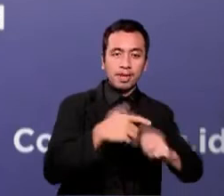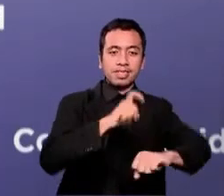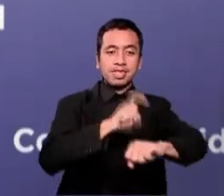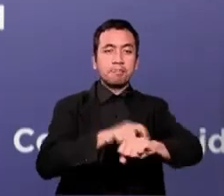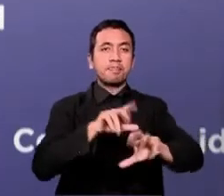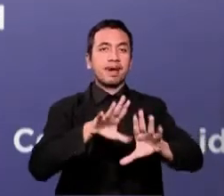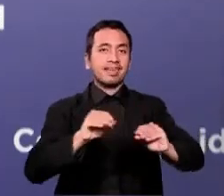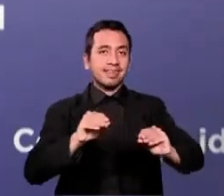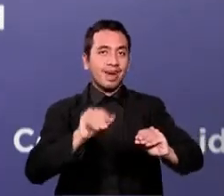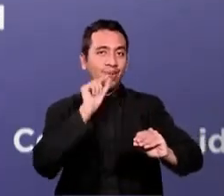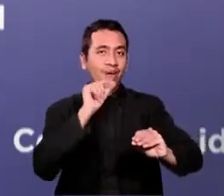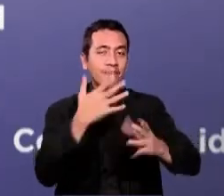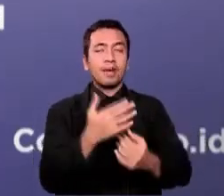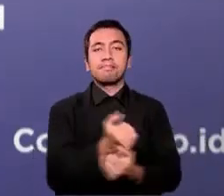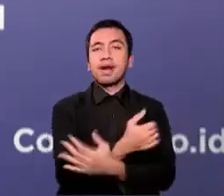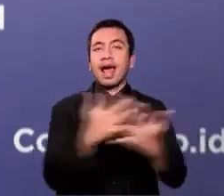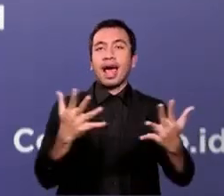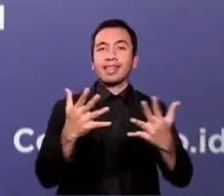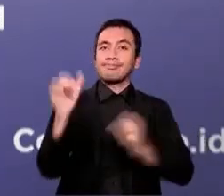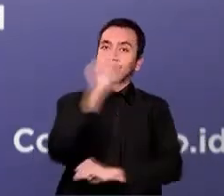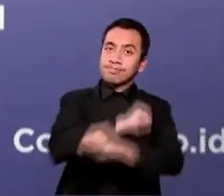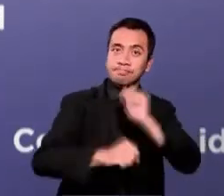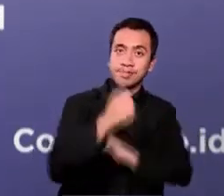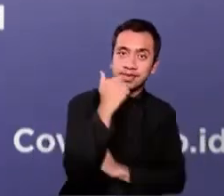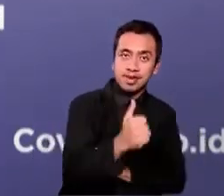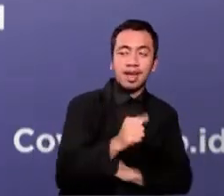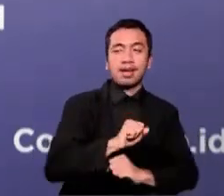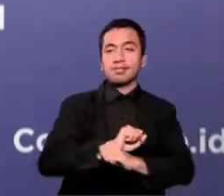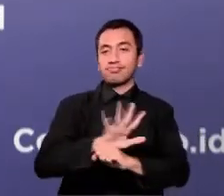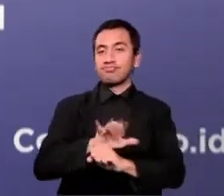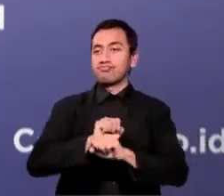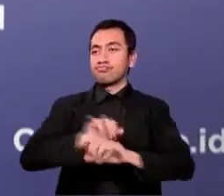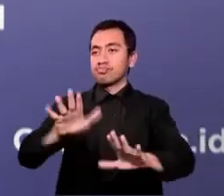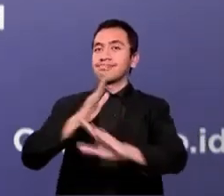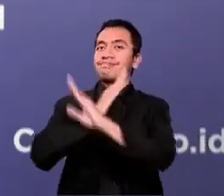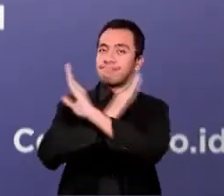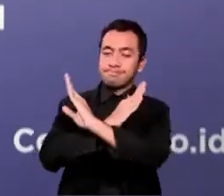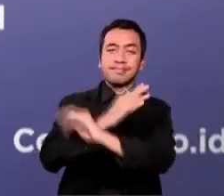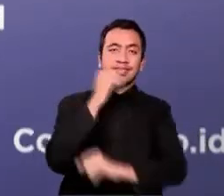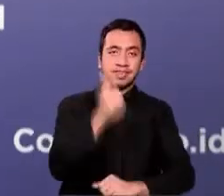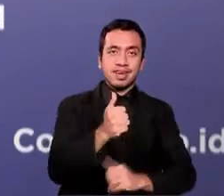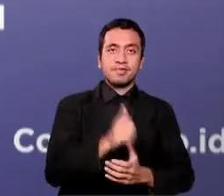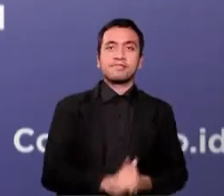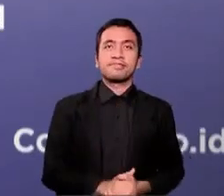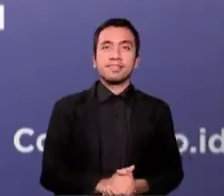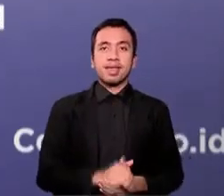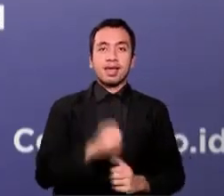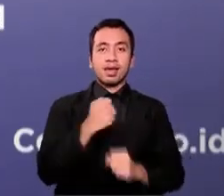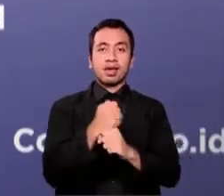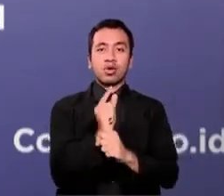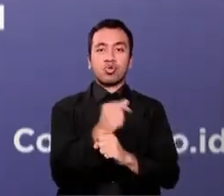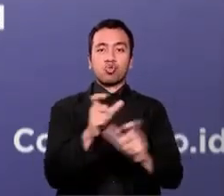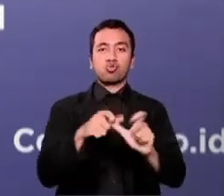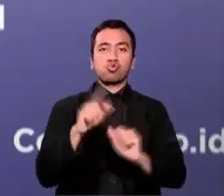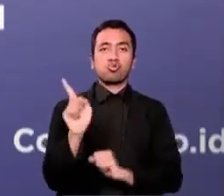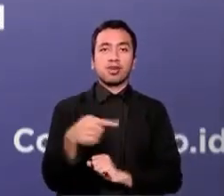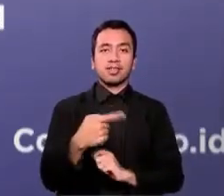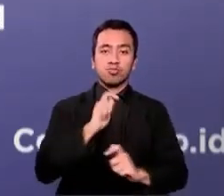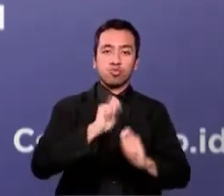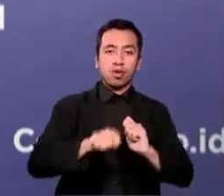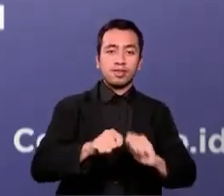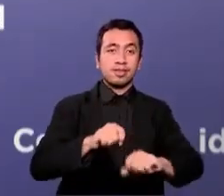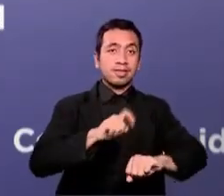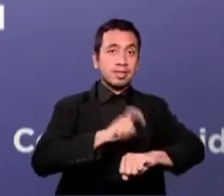masyarakat produktif dan aman coffee 19 gugus tugas mengatur bahwa pengaturan jam kerja karyawan dibuat dengan sistem